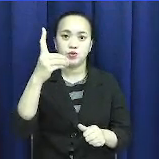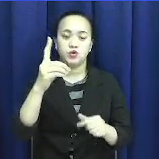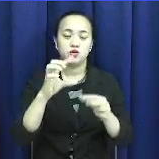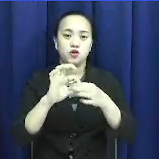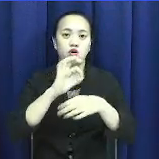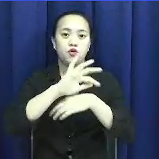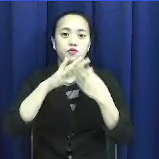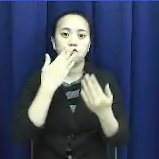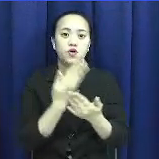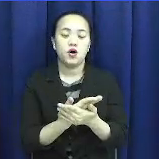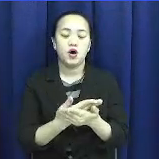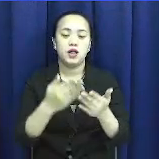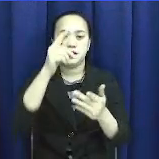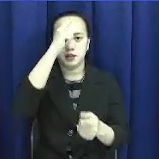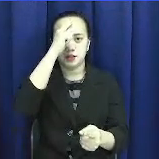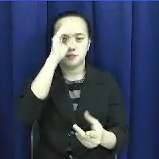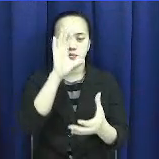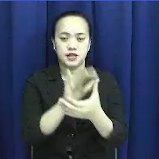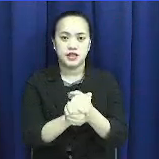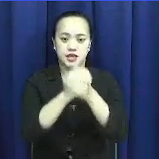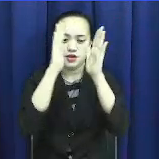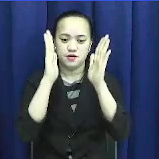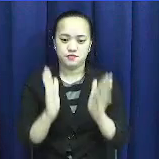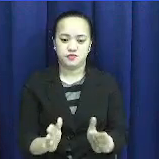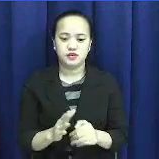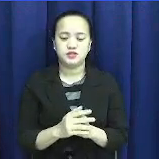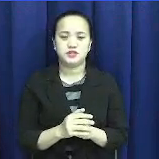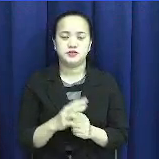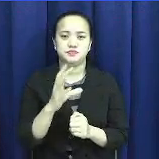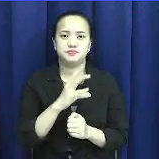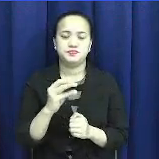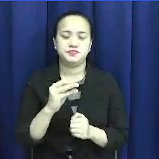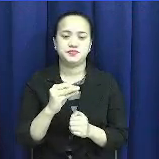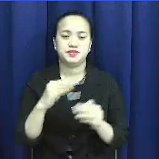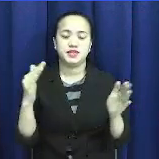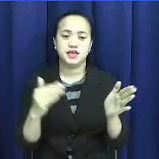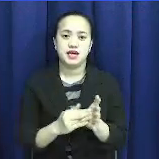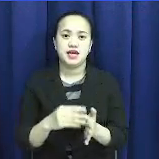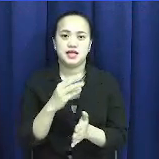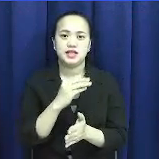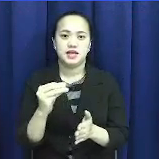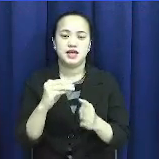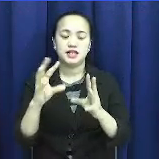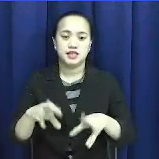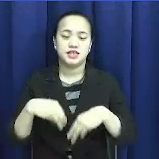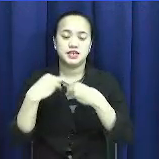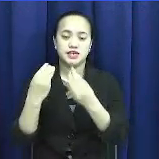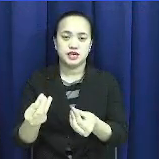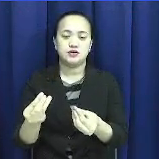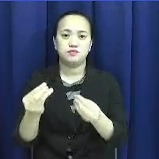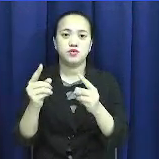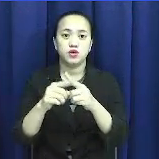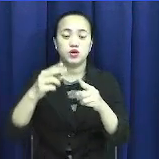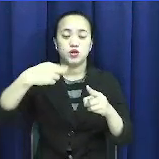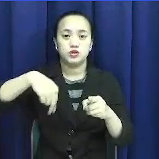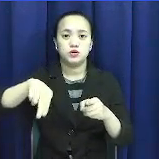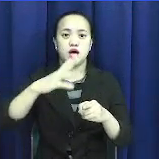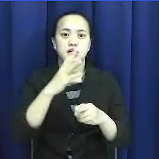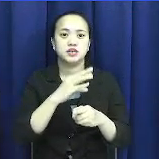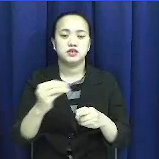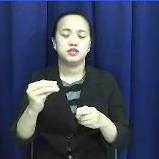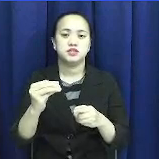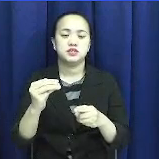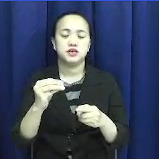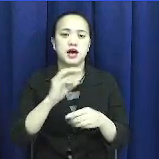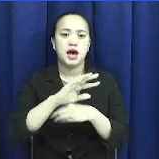po tayong nakapag-air ng program po natin, The Baptist Lunch. At ito po ay magbibigay po sa atin ng mga bagay-bagay po patungkol po